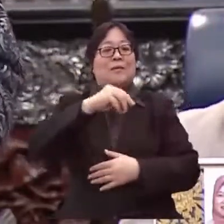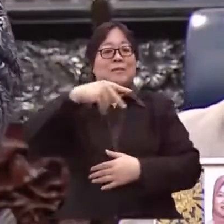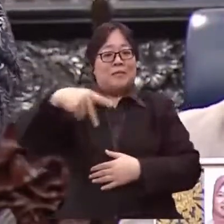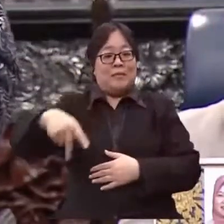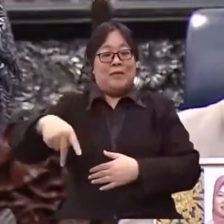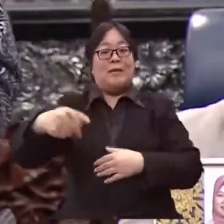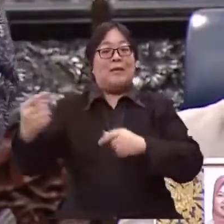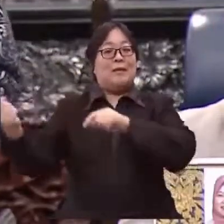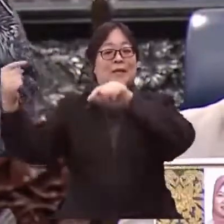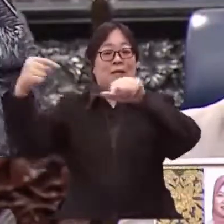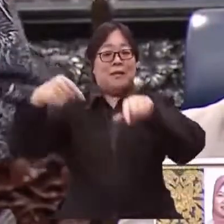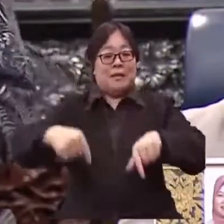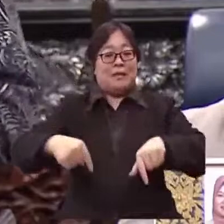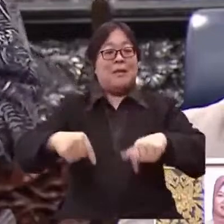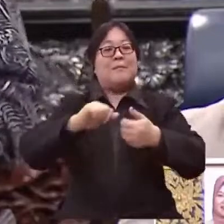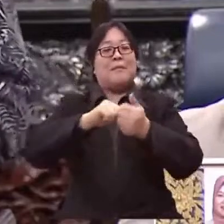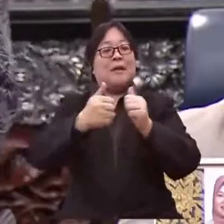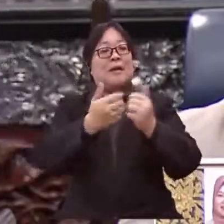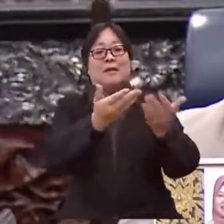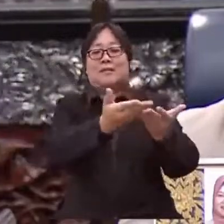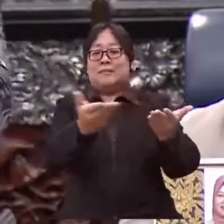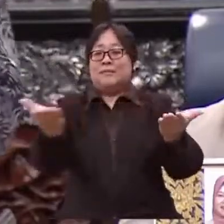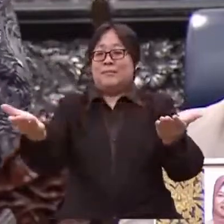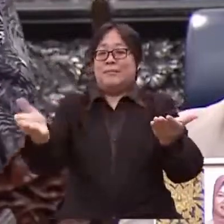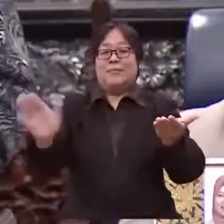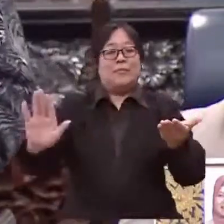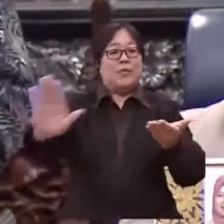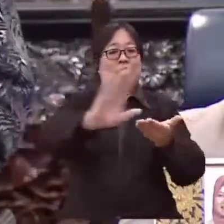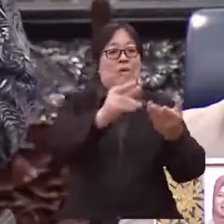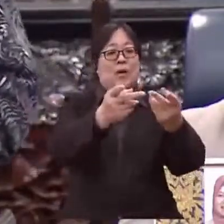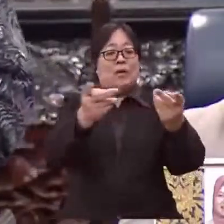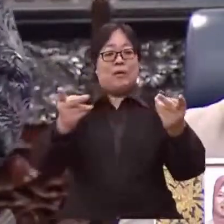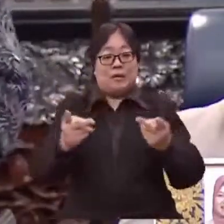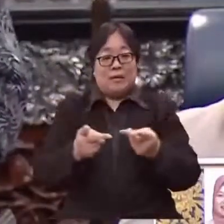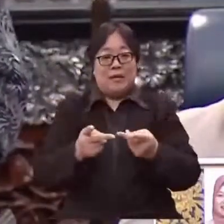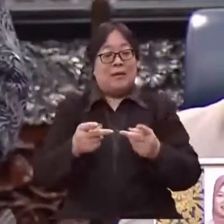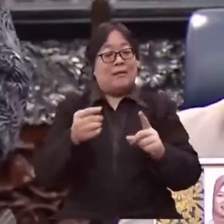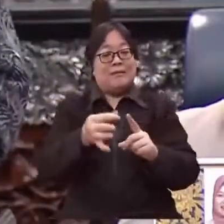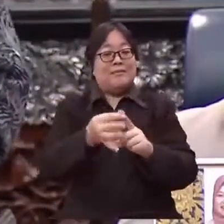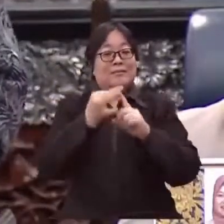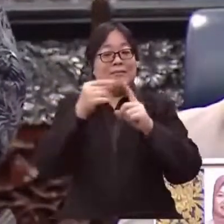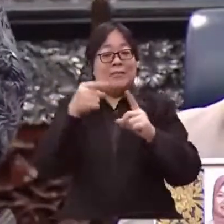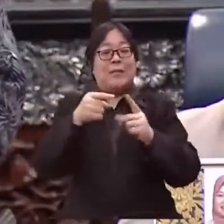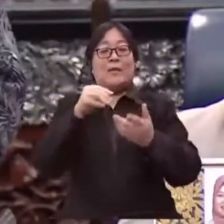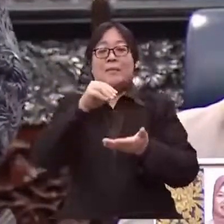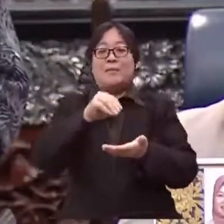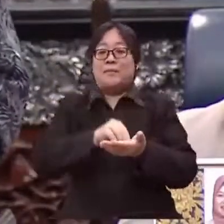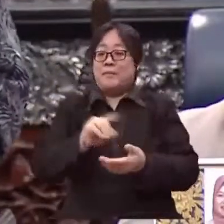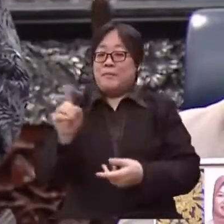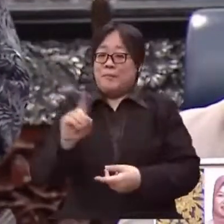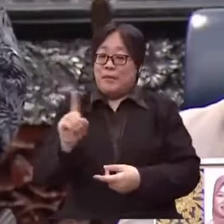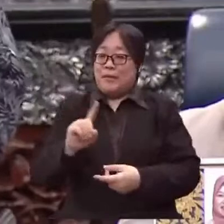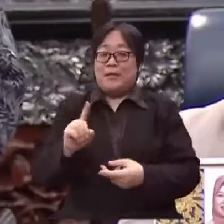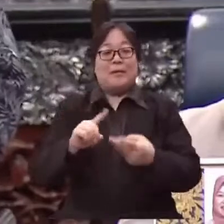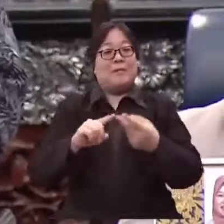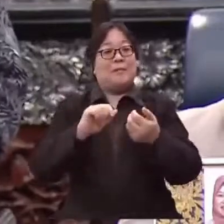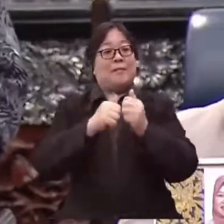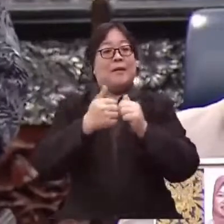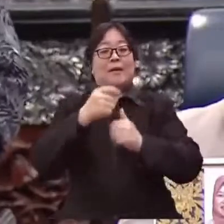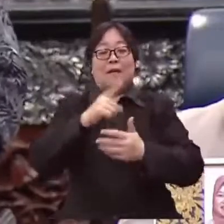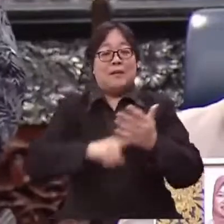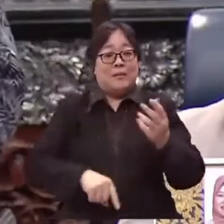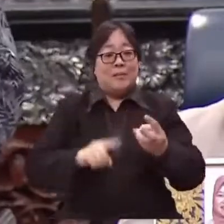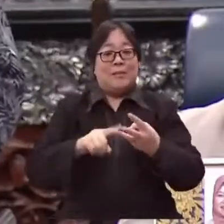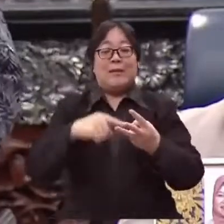untuk datang bawakan masalah anda di kawasan masing-masing dengan keutamaannya tekan lokasi apakah masalahnya